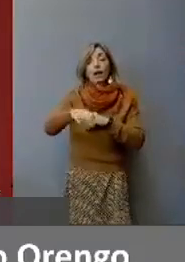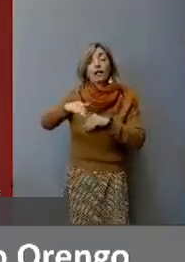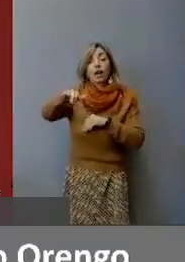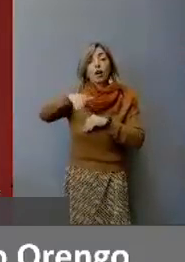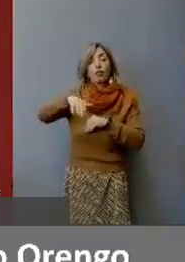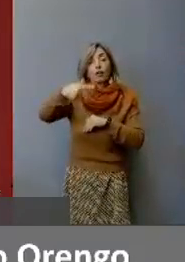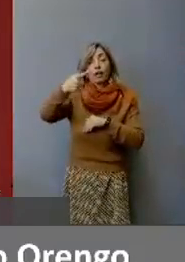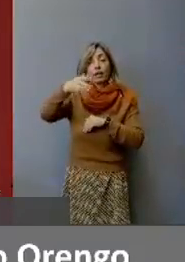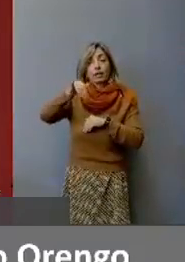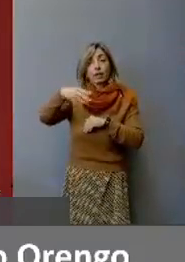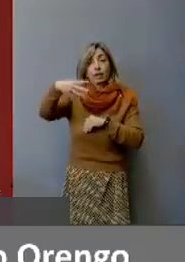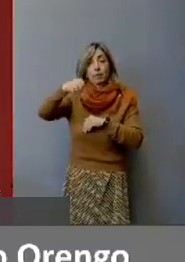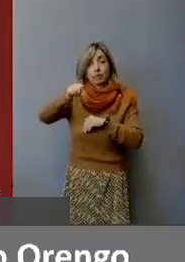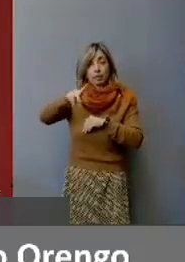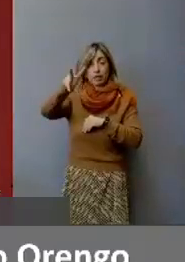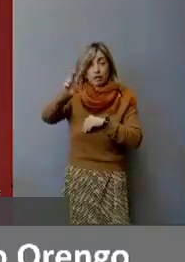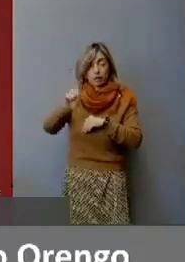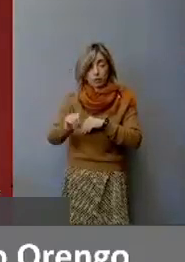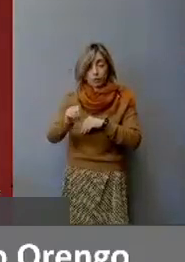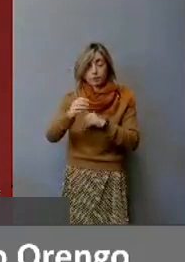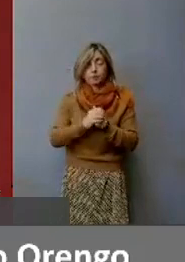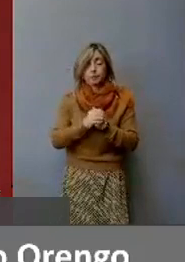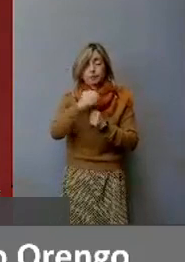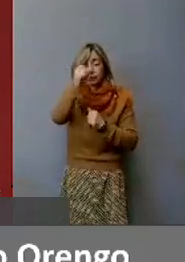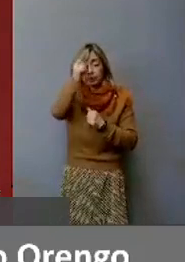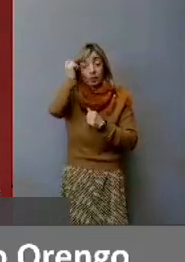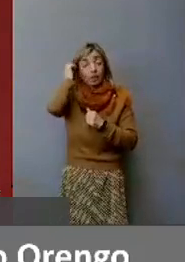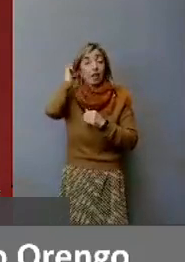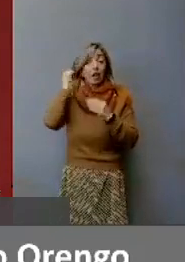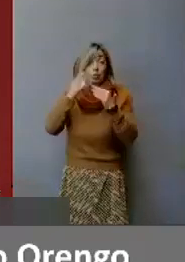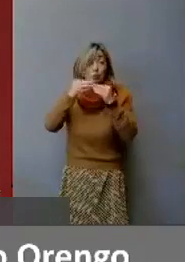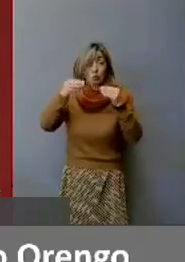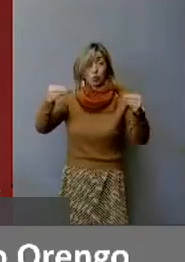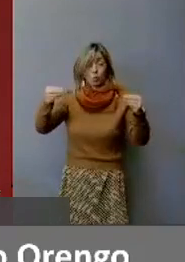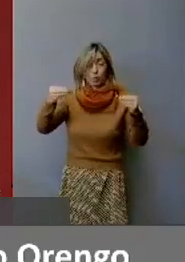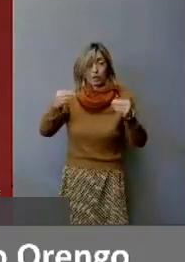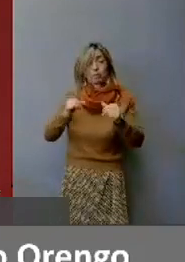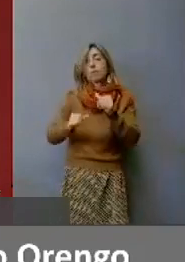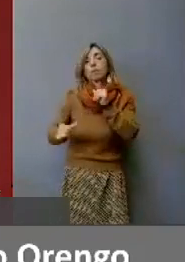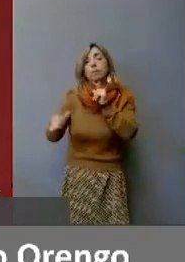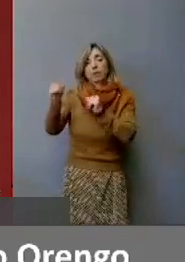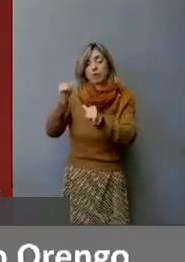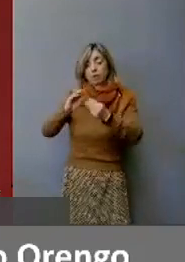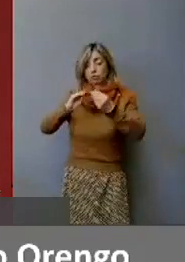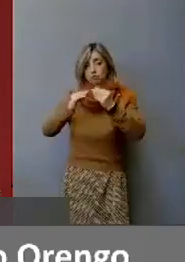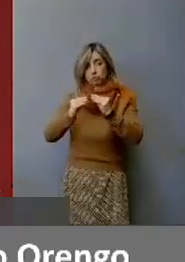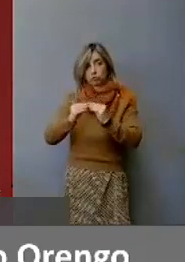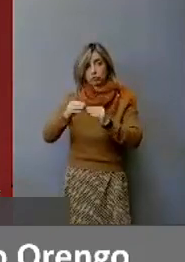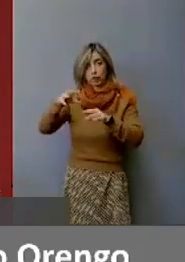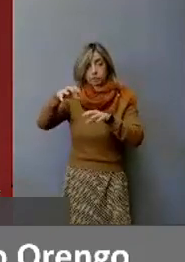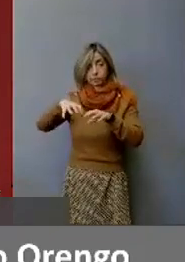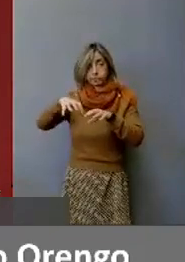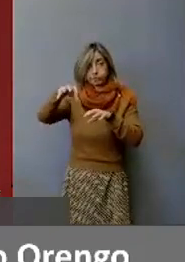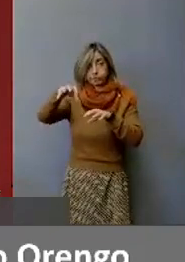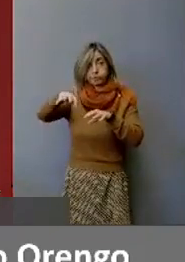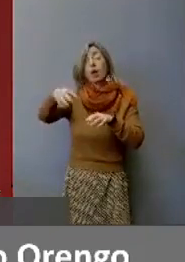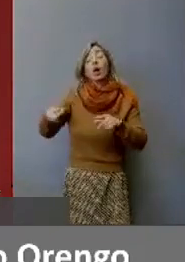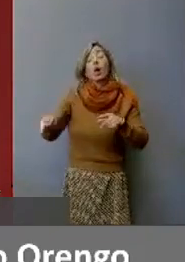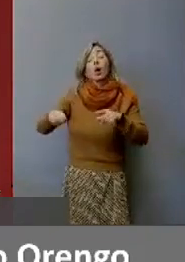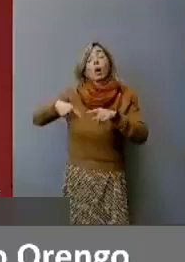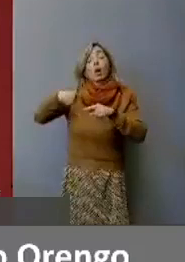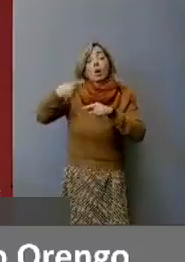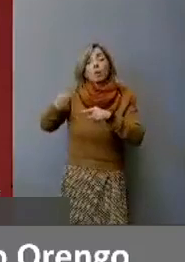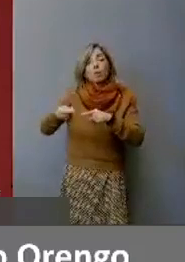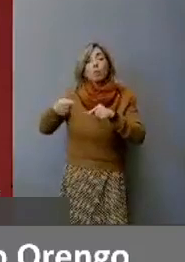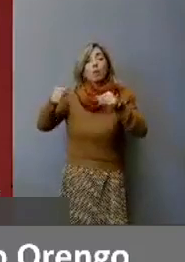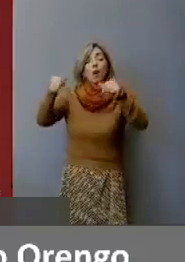impiantistica ovviamente verrà prima montata poi verranno montate tutte le relative segnaletiche poi